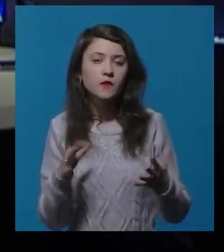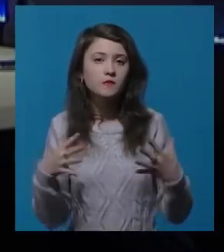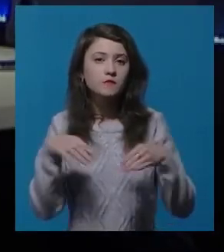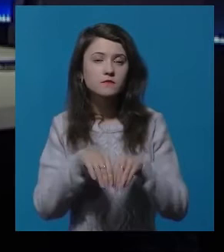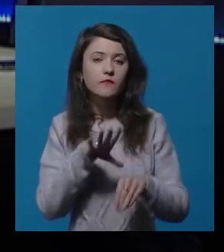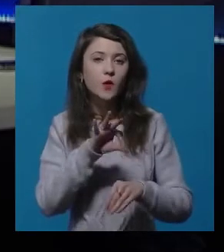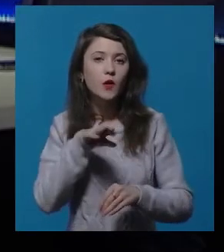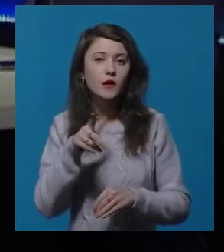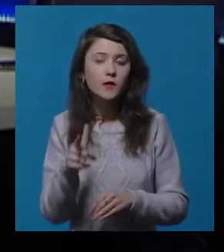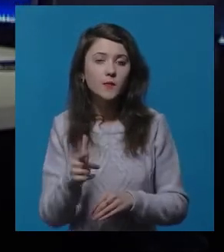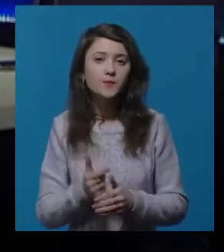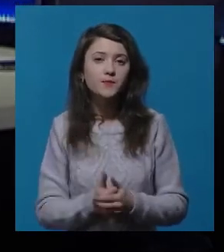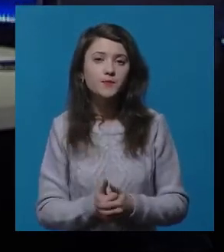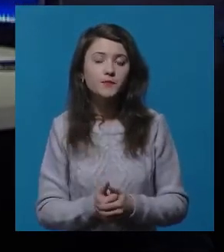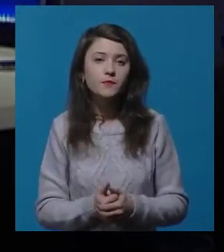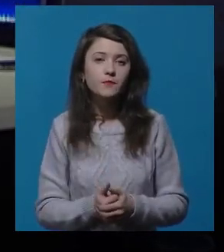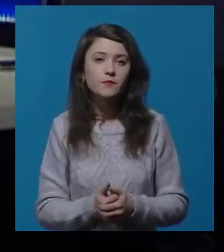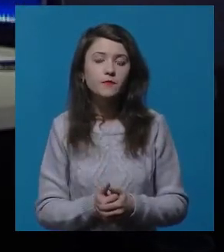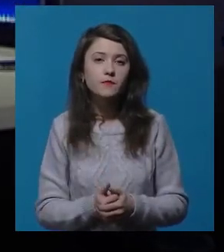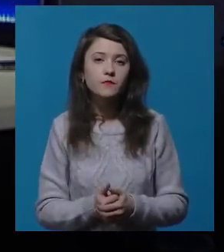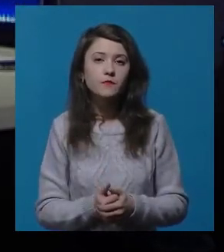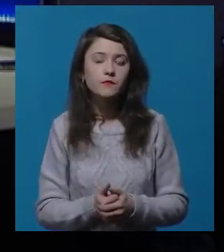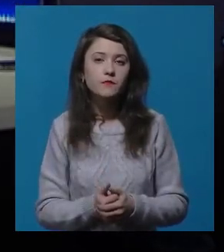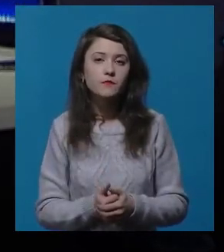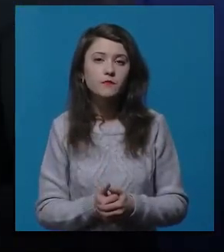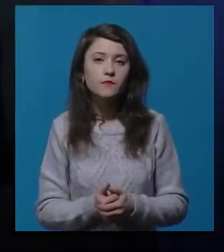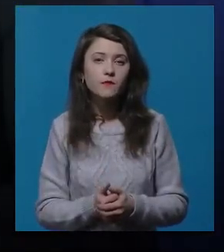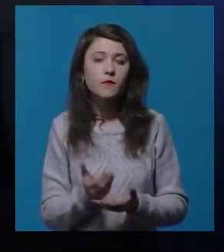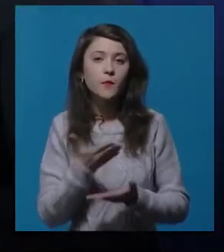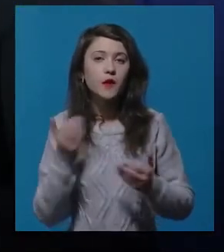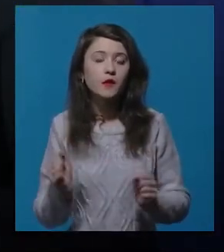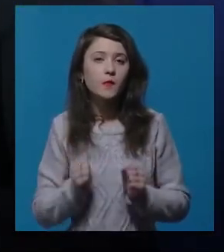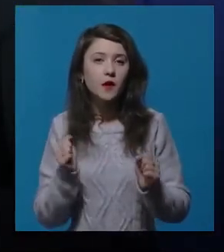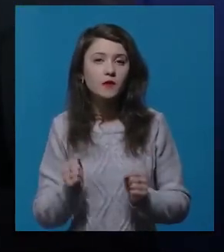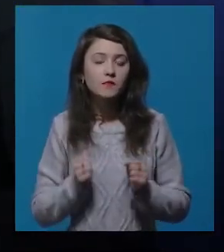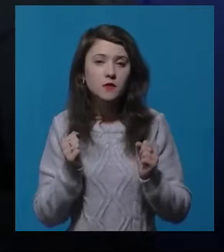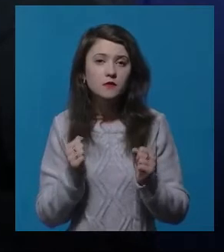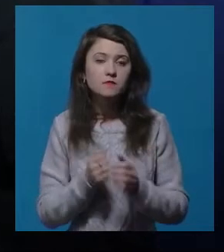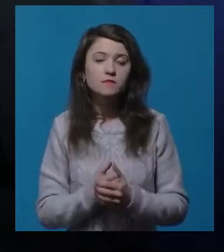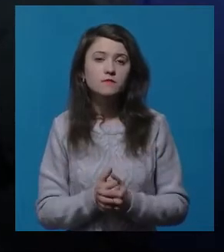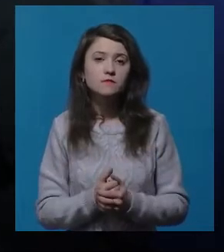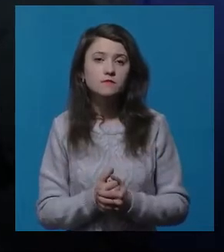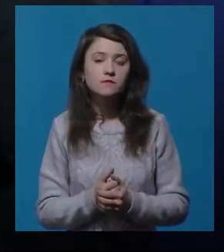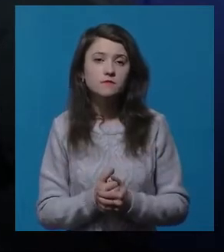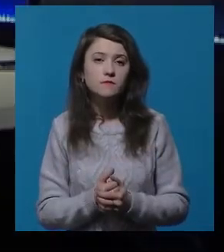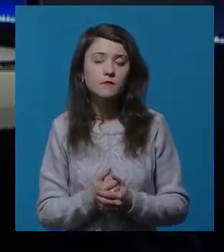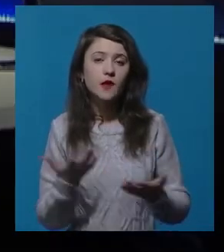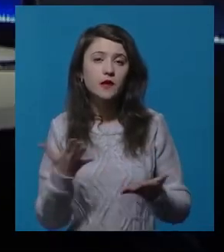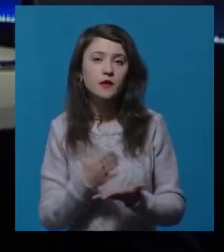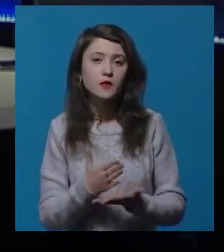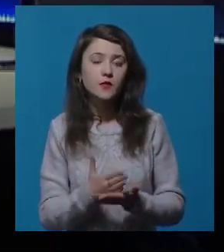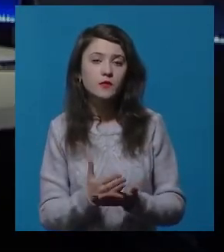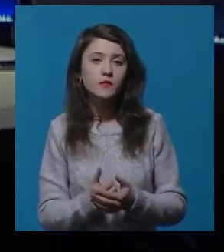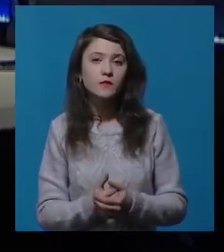територіальні громади, то ми намагаємося в ці старостати новостворені, які існують, є структурними